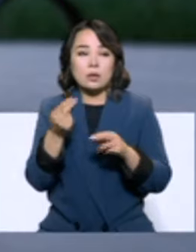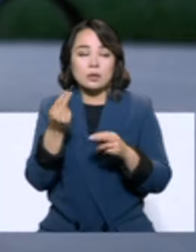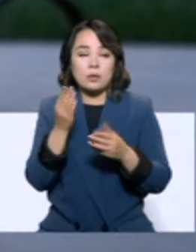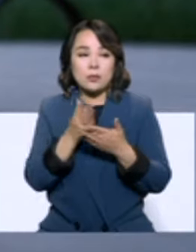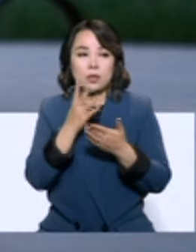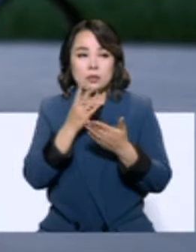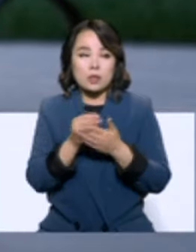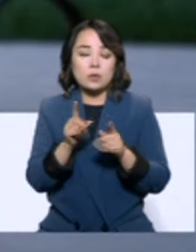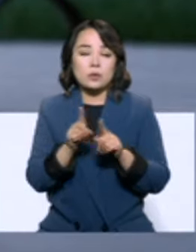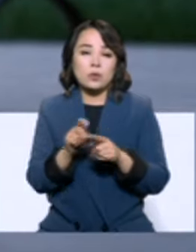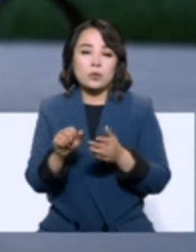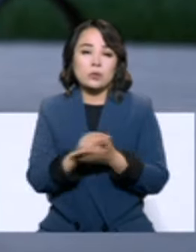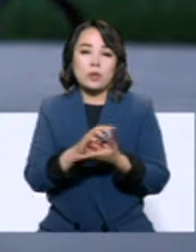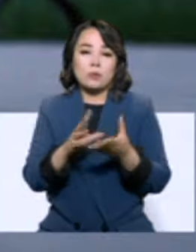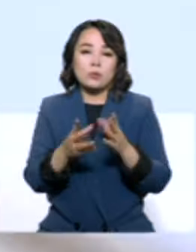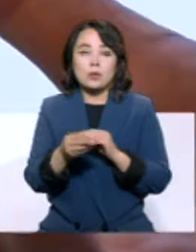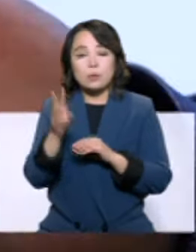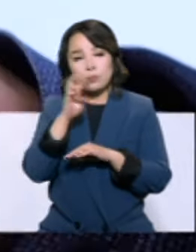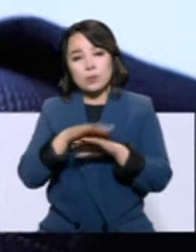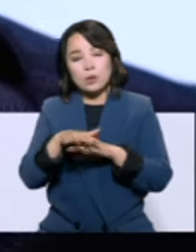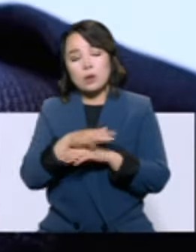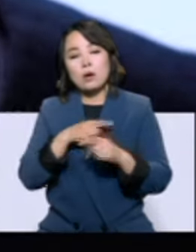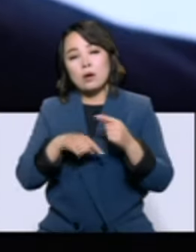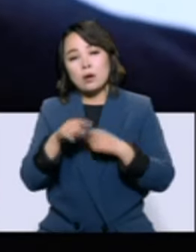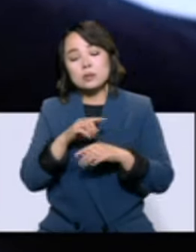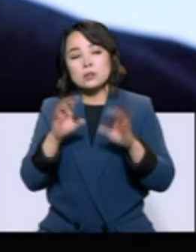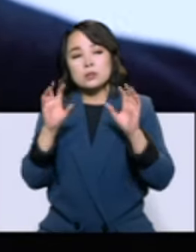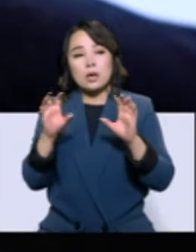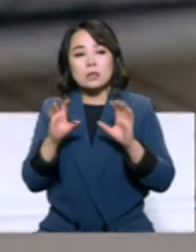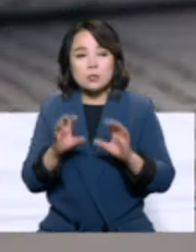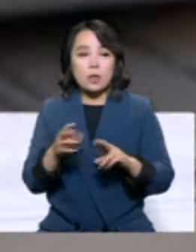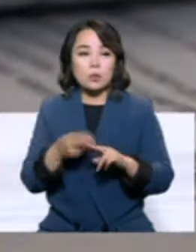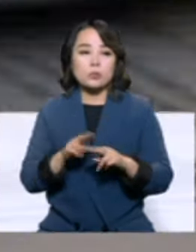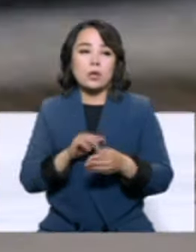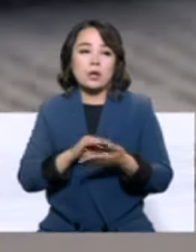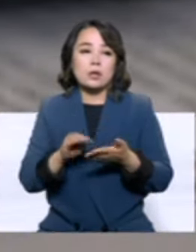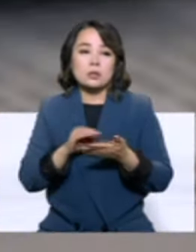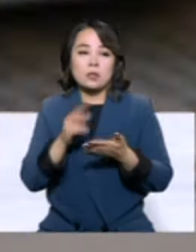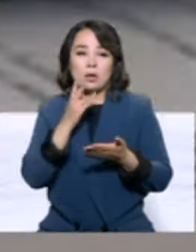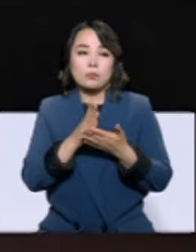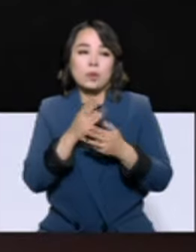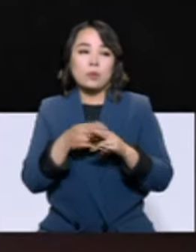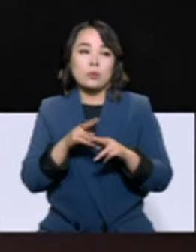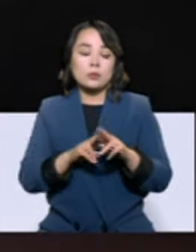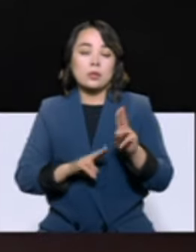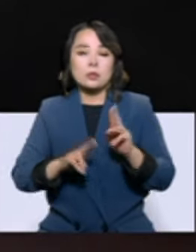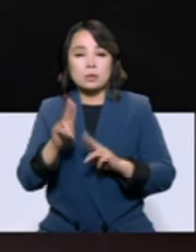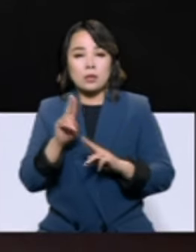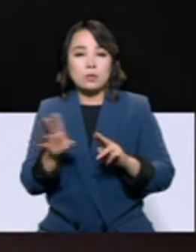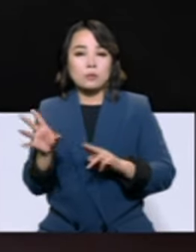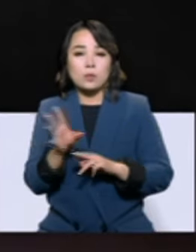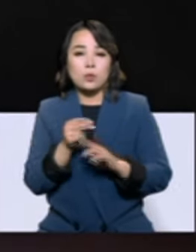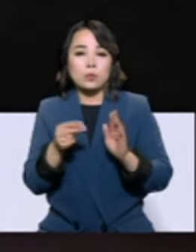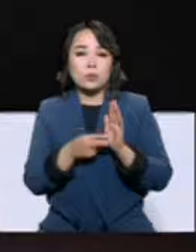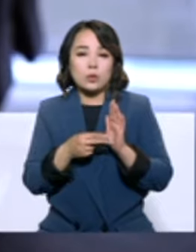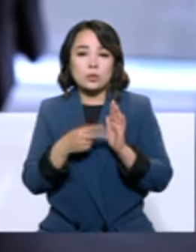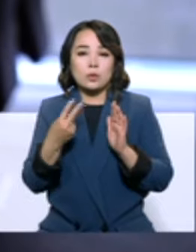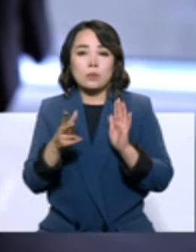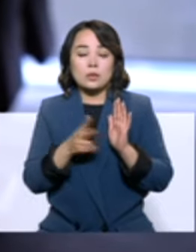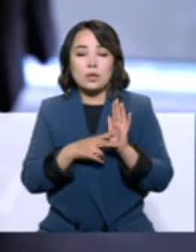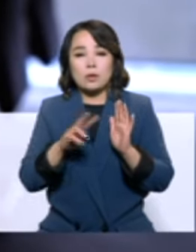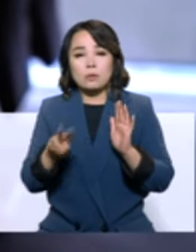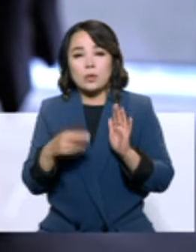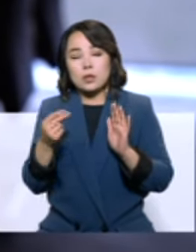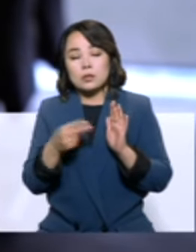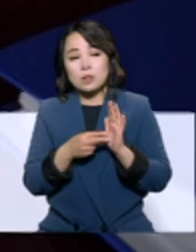Заңсыз иемденілген активтерді мемлекетке қайтару туралы заңда солай жазылған. Осы тетік бойынша жалпы құны 28 миллиард